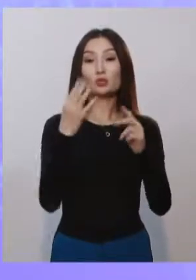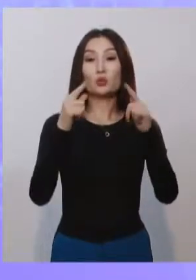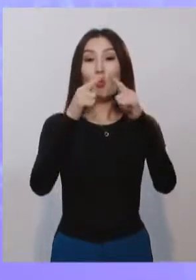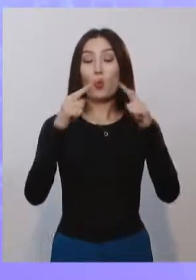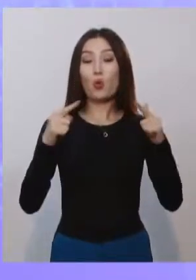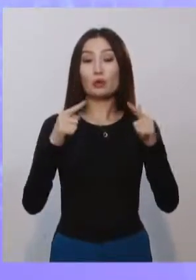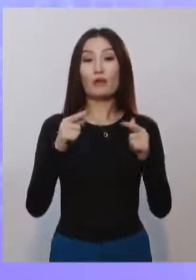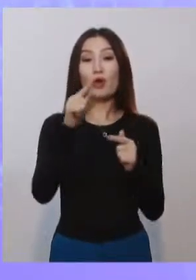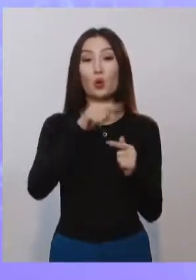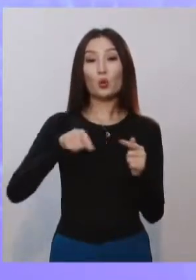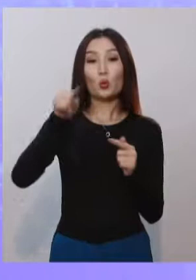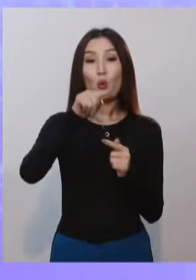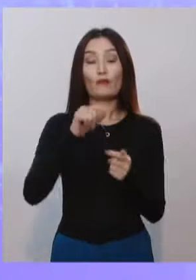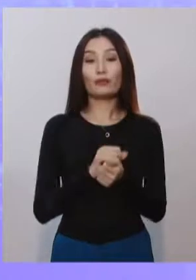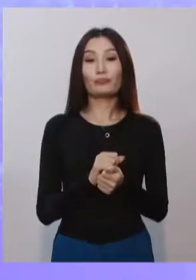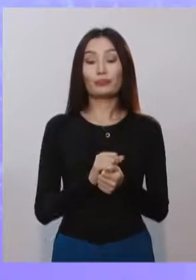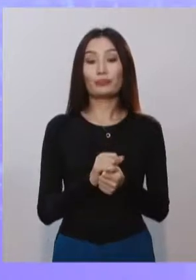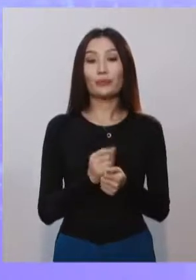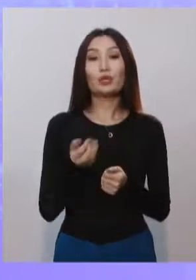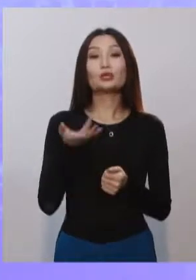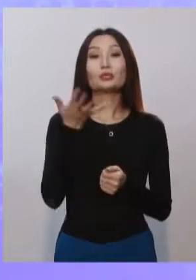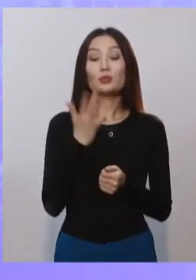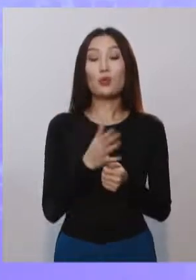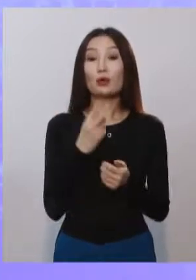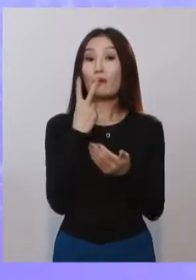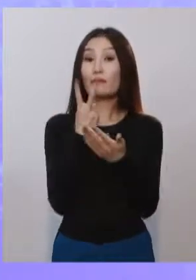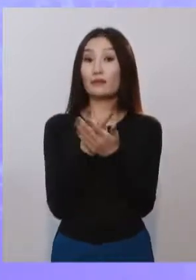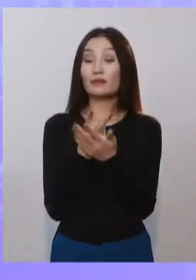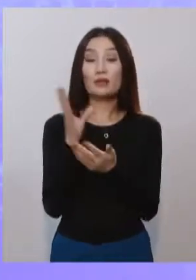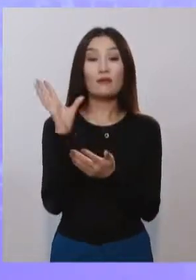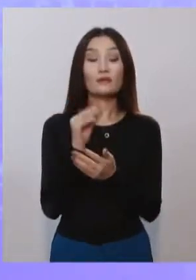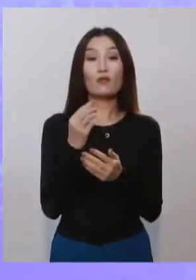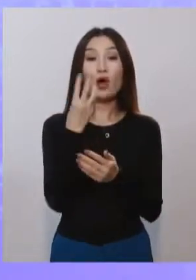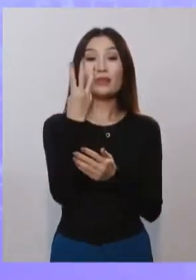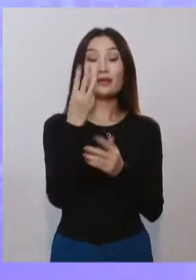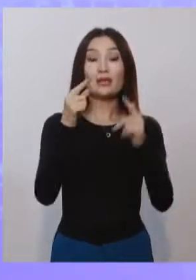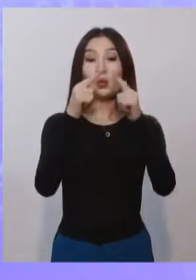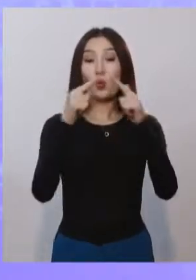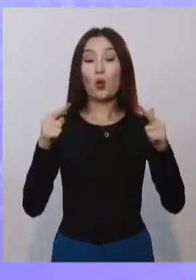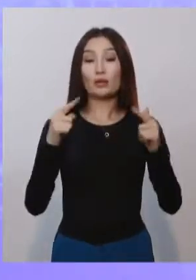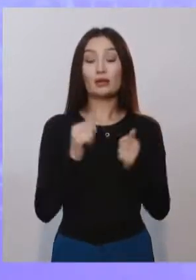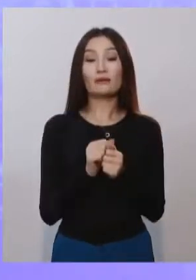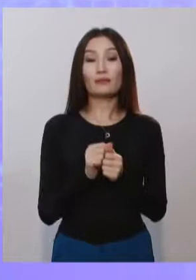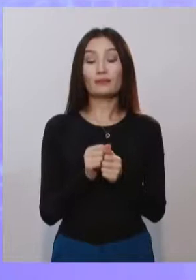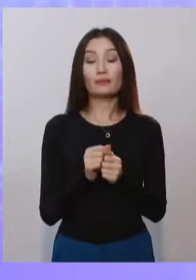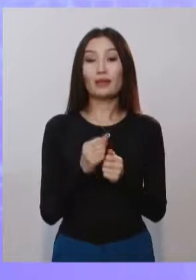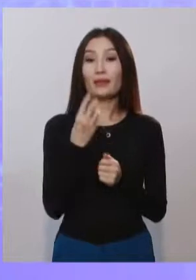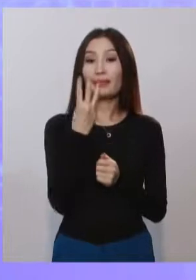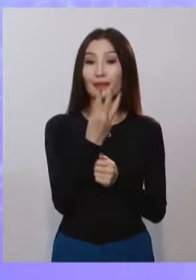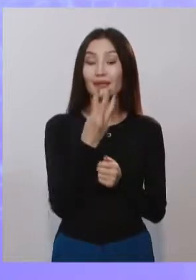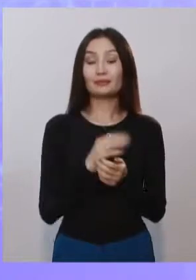кругов сколько вы видите всего треугольников три